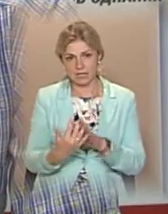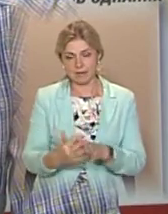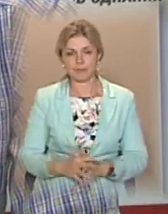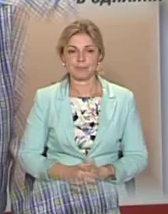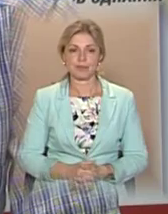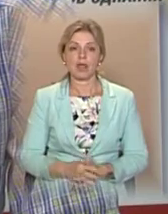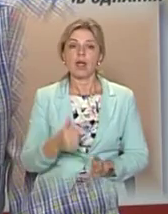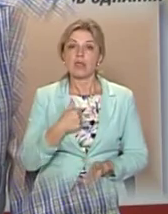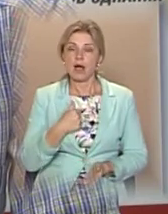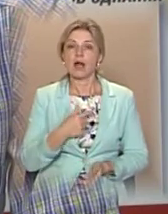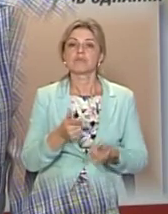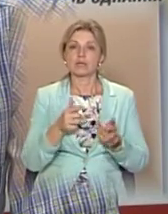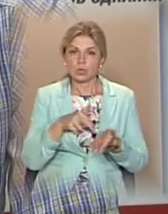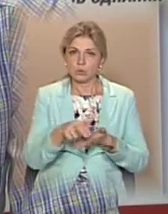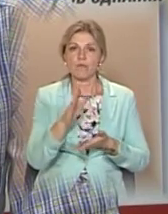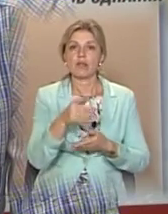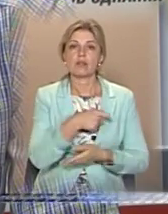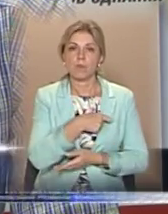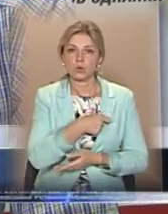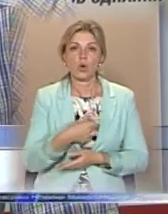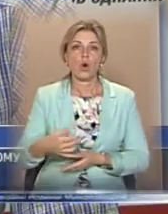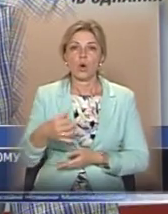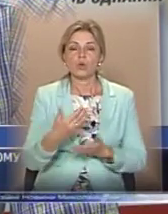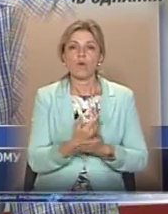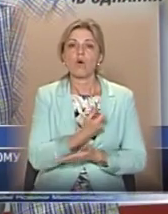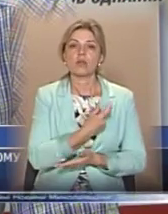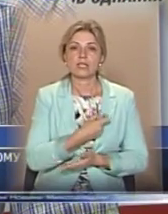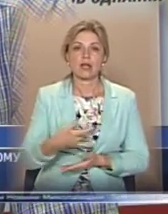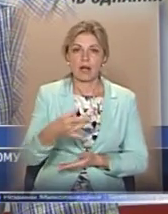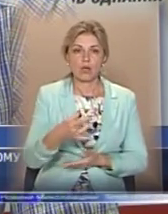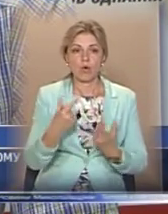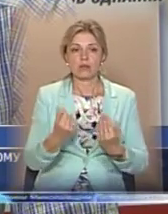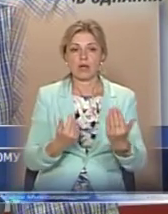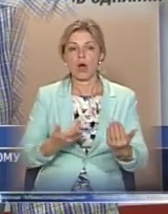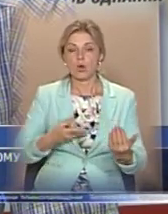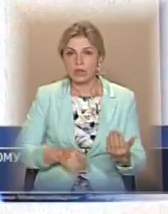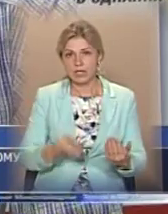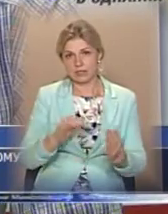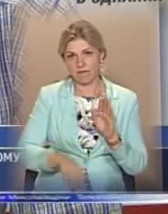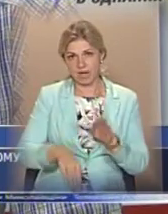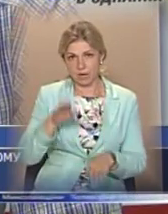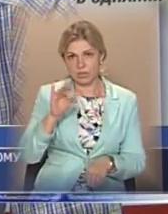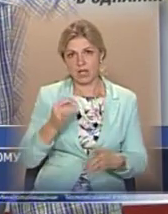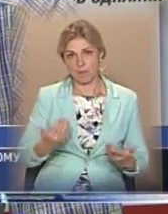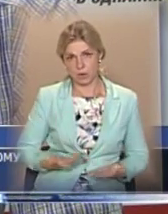Я иду в депутаты облсовета по Новодарскому району, это там, где я родился, вырос, где я проживаю.